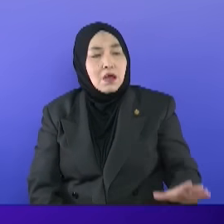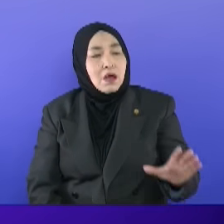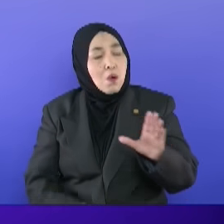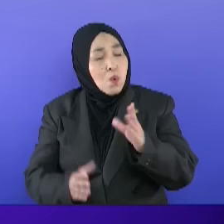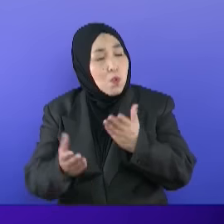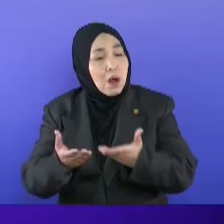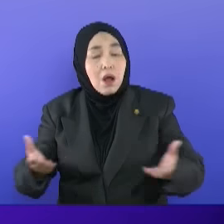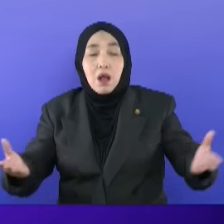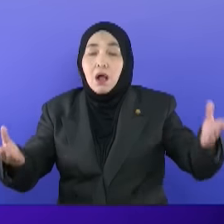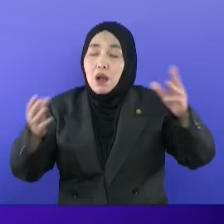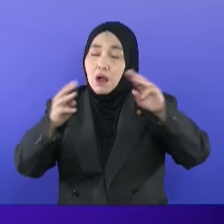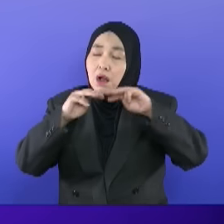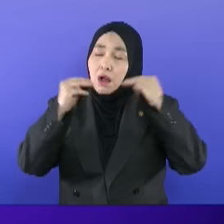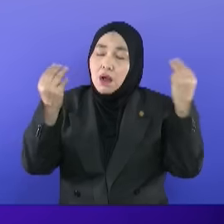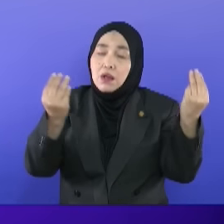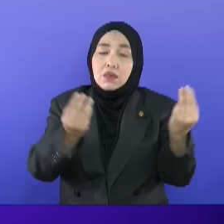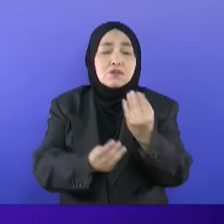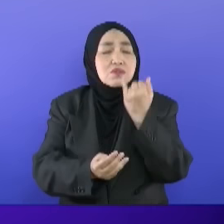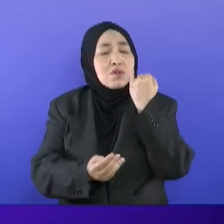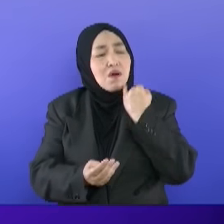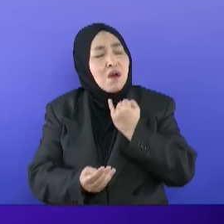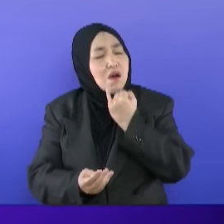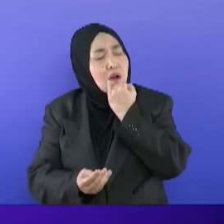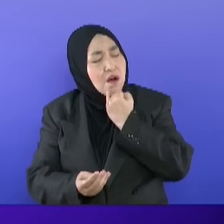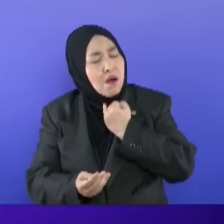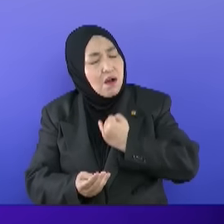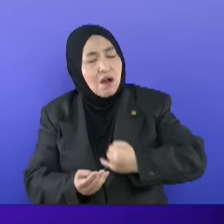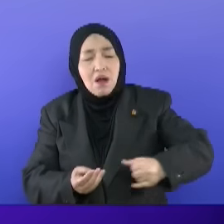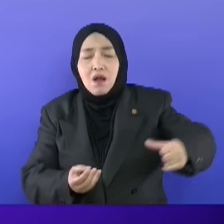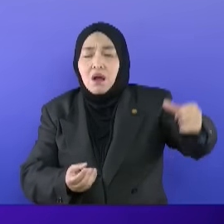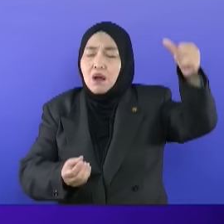Ya bani israilkuru